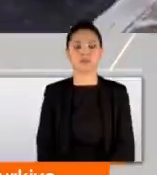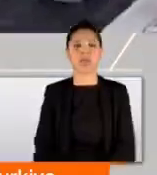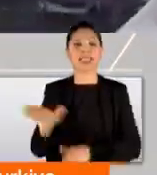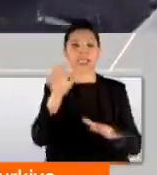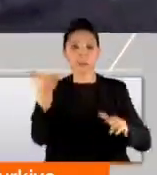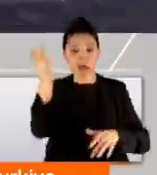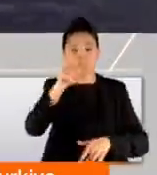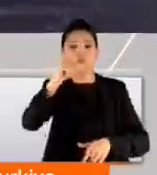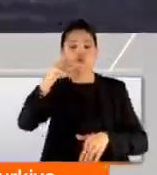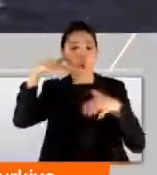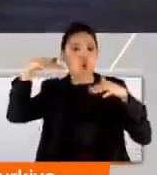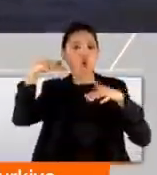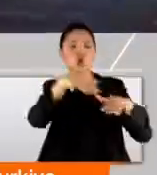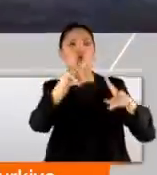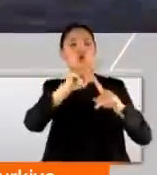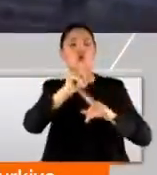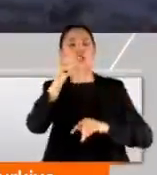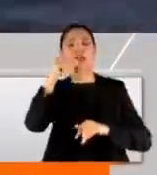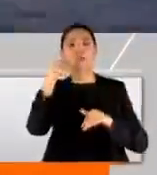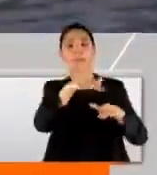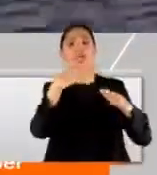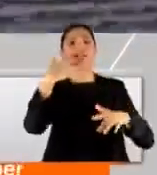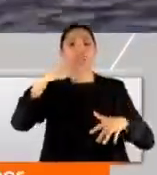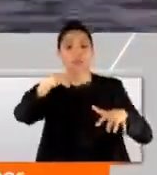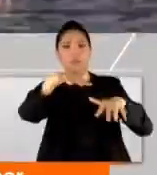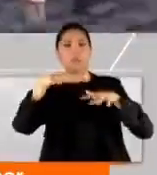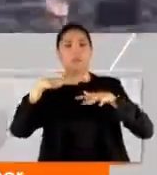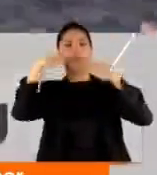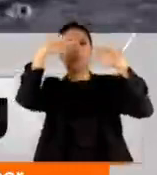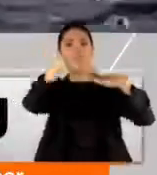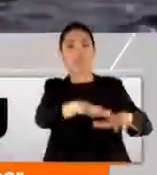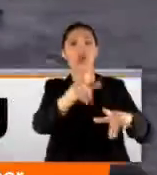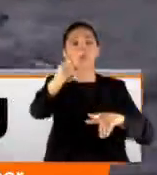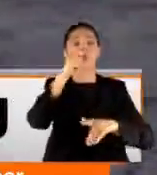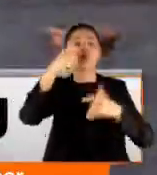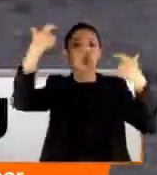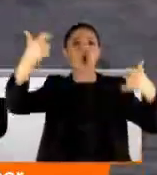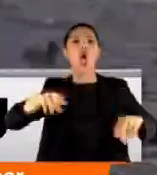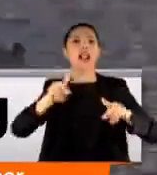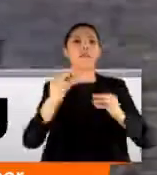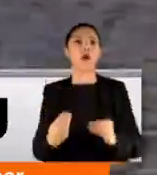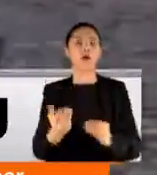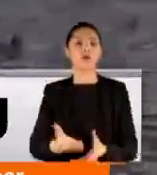Depremin ardından meydana gelen tsunami ile deniz yükseldi, Sisam sokakları göle döndü.